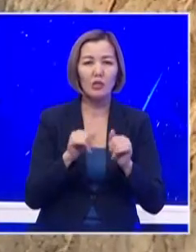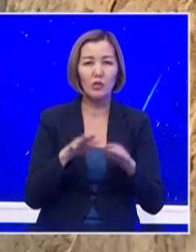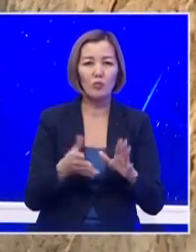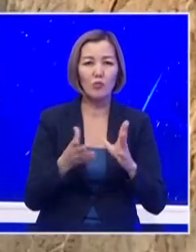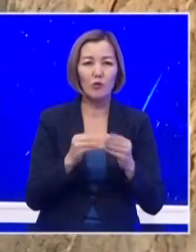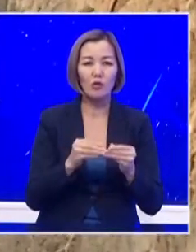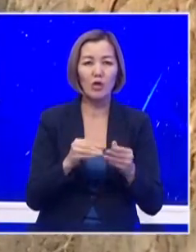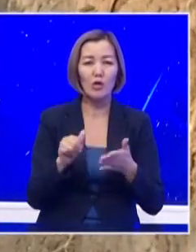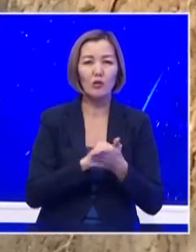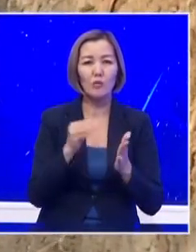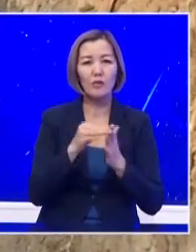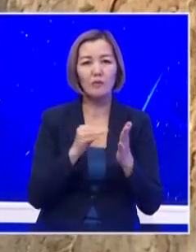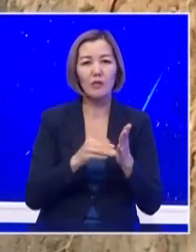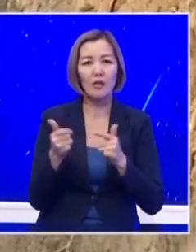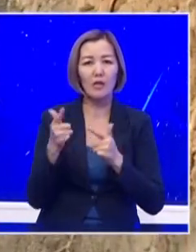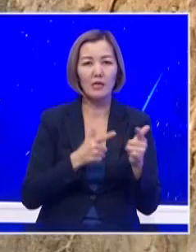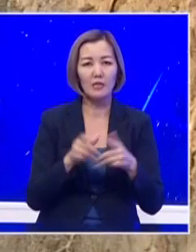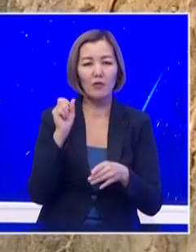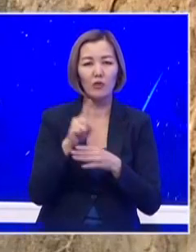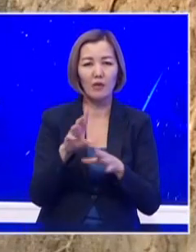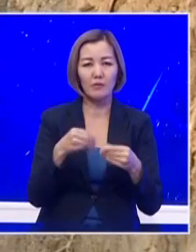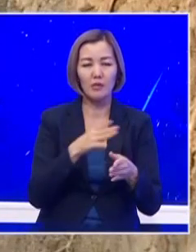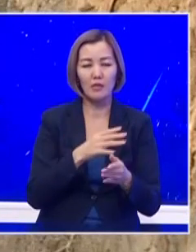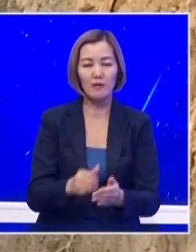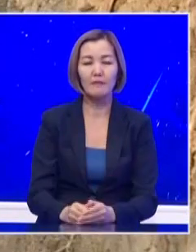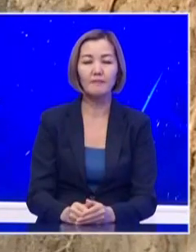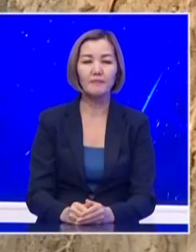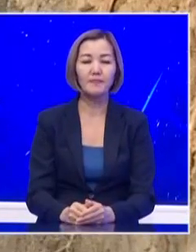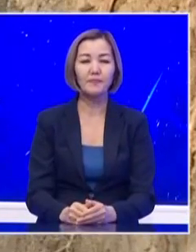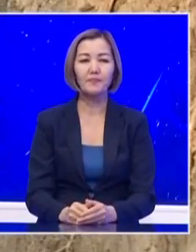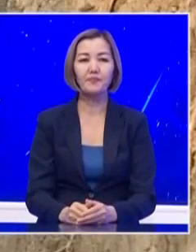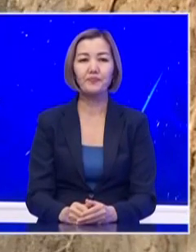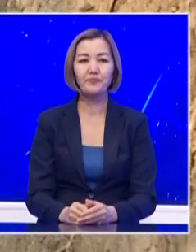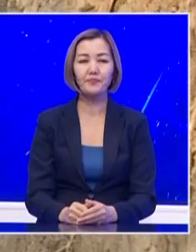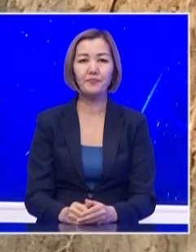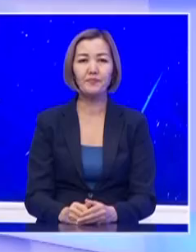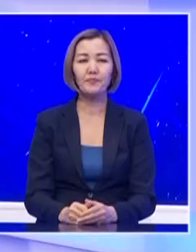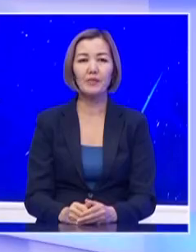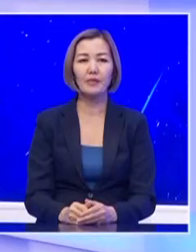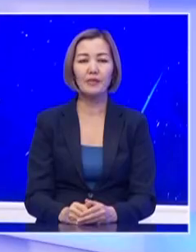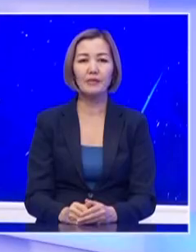мәселесін шешу үшін жобалау сметалық құжаттаманы әзірлеу тапсырды.